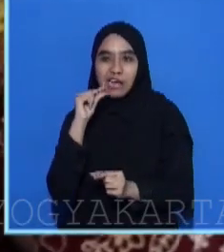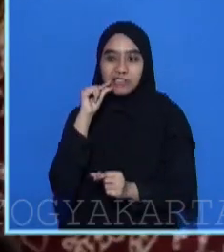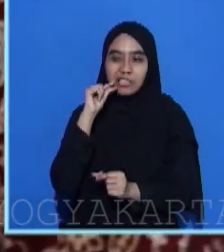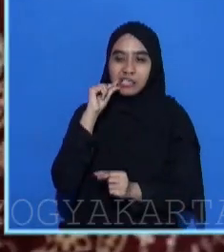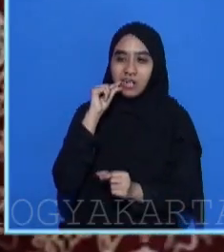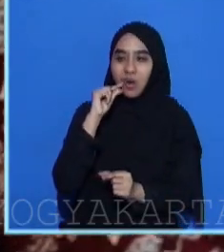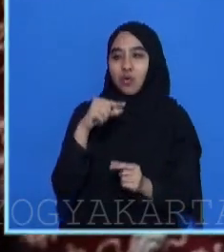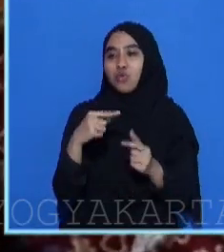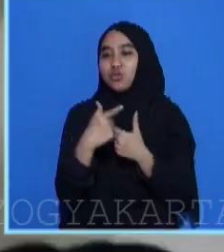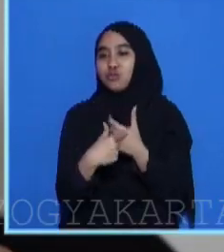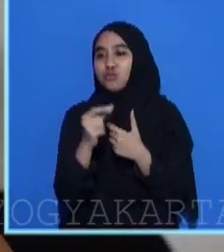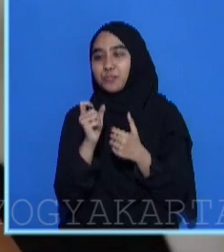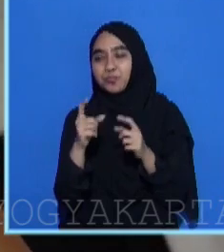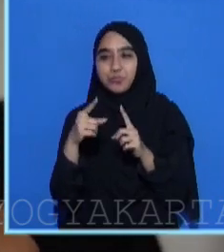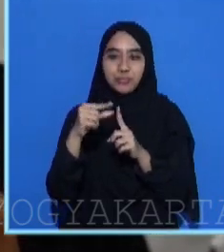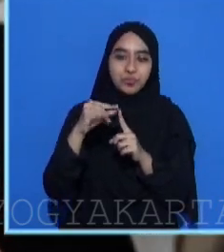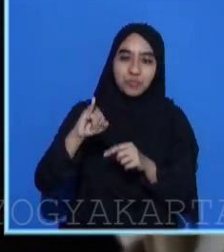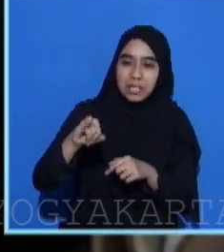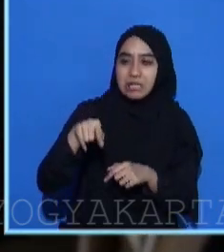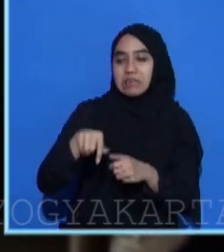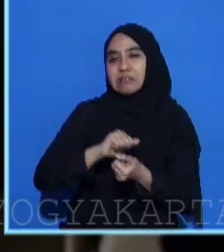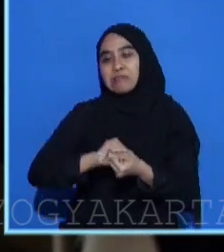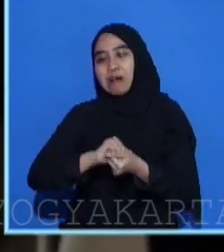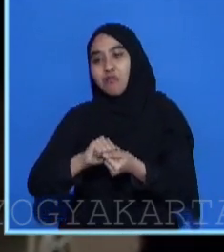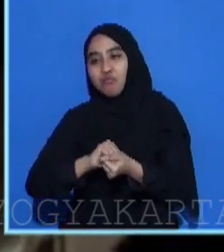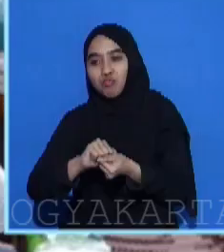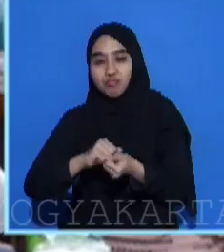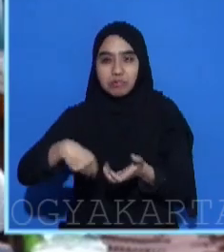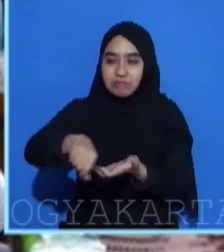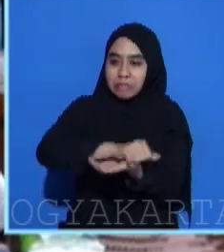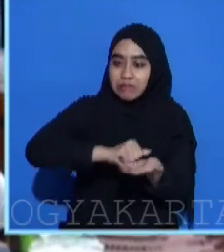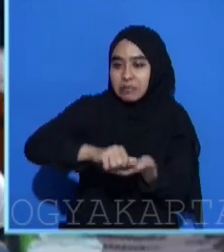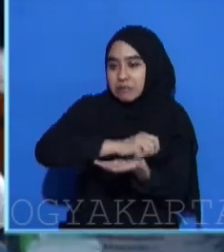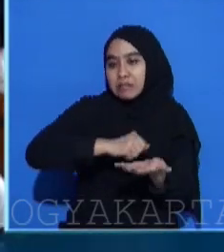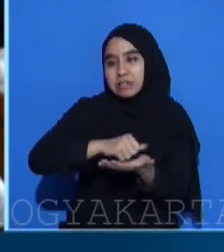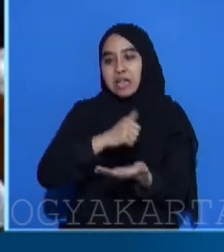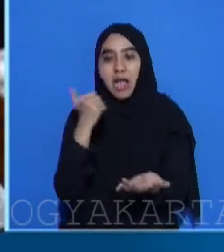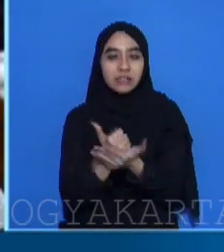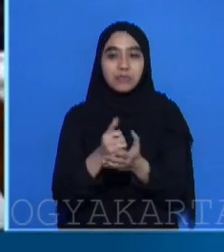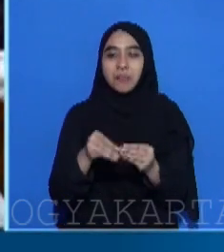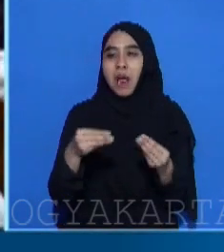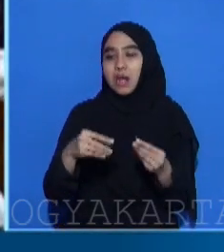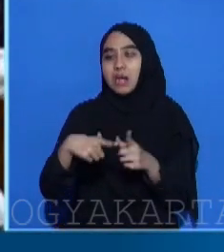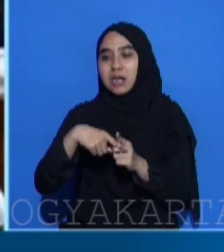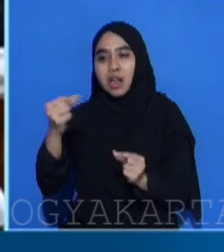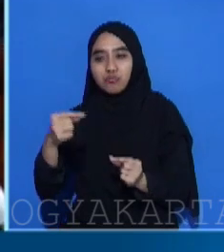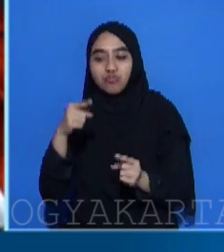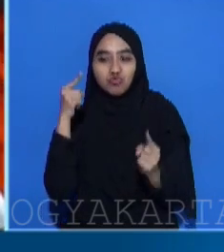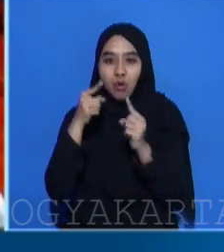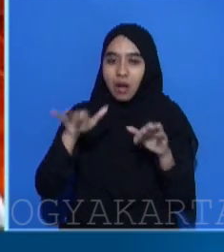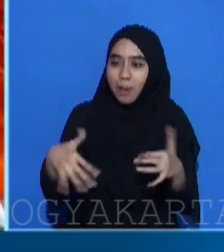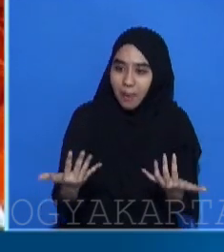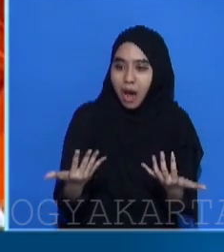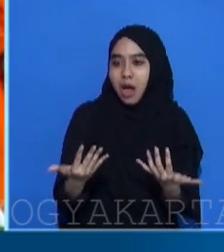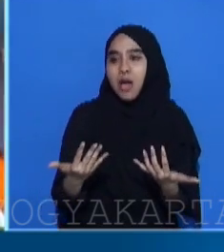Yupi dan rol serta sabun cuci berbahan aloe vera tujuannya nya untuk meningkatkan ee